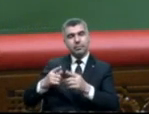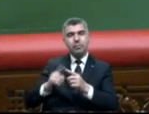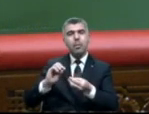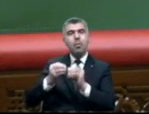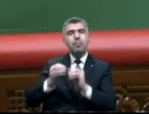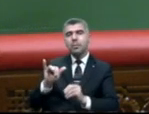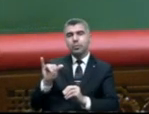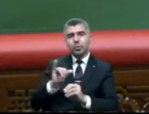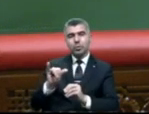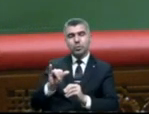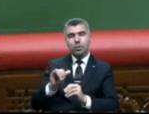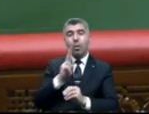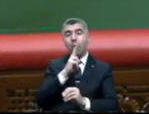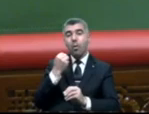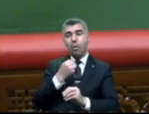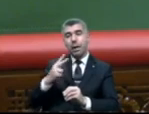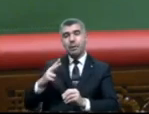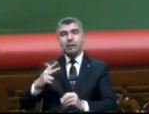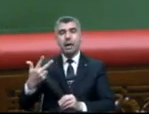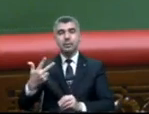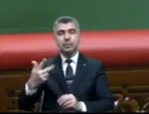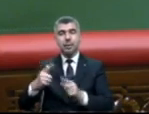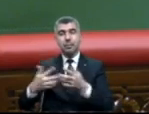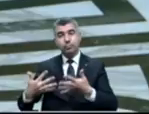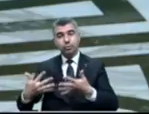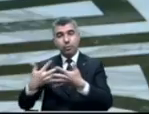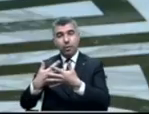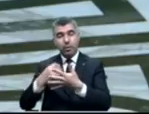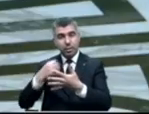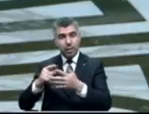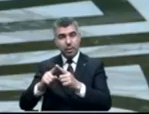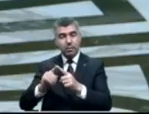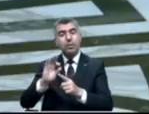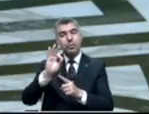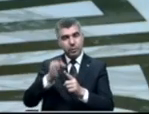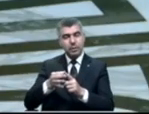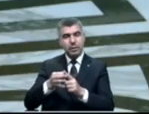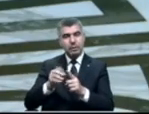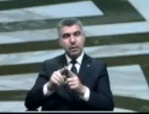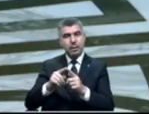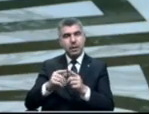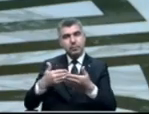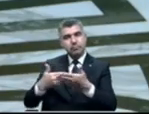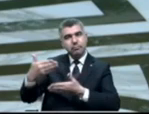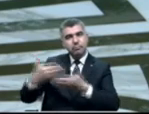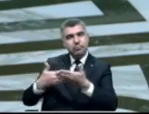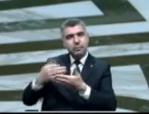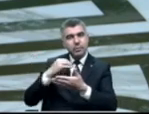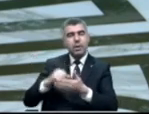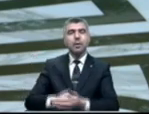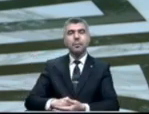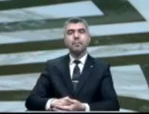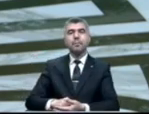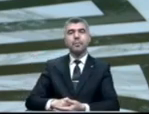كتجي الدوله كطرف ثالث بين المجمع والمجمع باش كتخلي ديك الثقه ديال التعامل بين المجمع